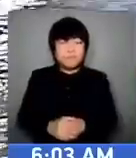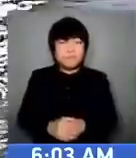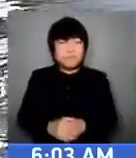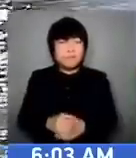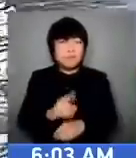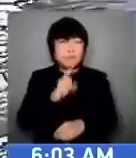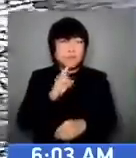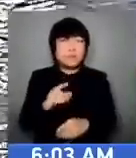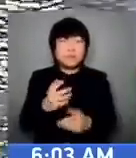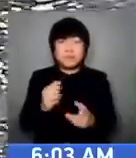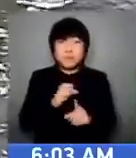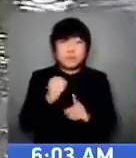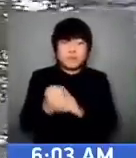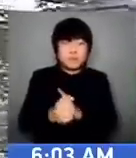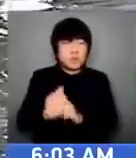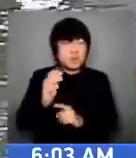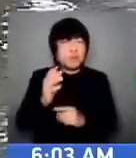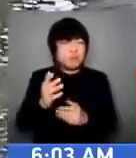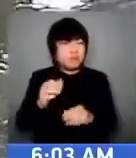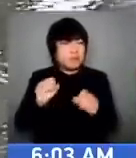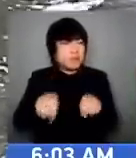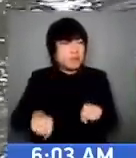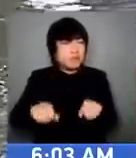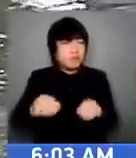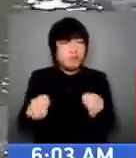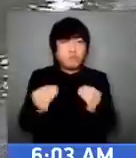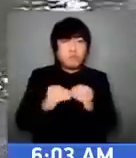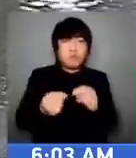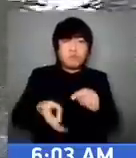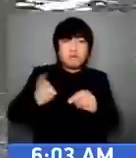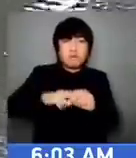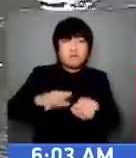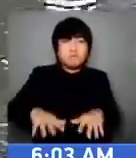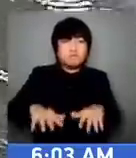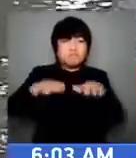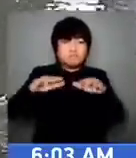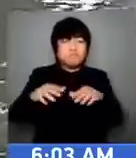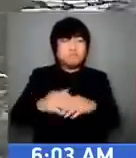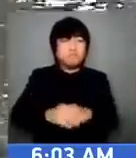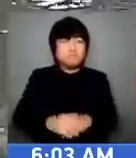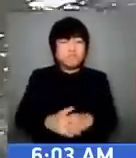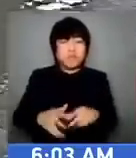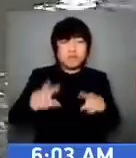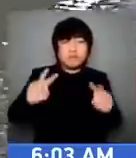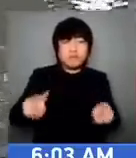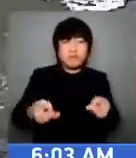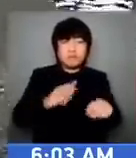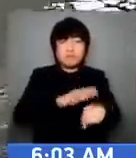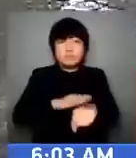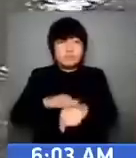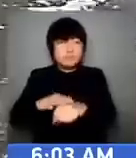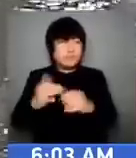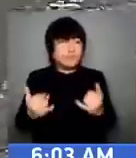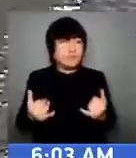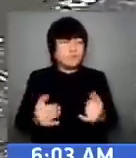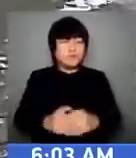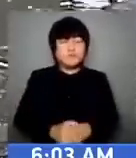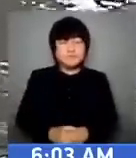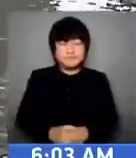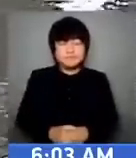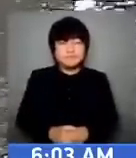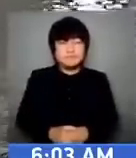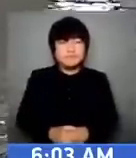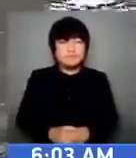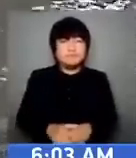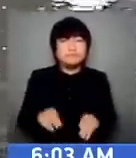pa yung water level kaysa yung sa ating second alarm sa mga oras na ito. Ito ang latest mula rito sa Marikina River, Bam